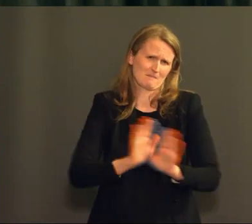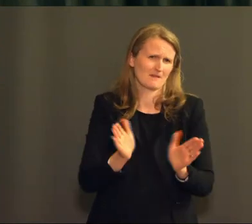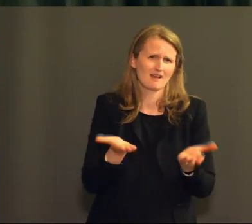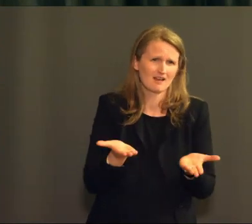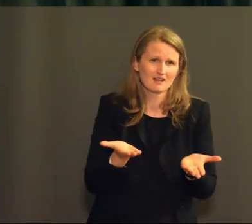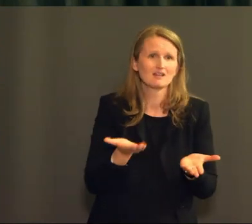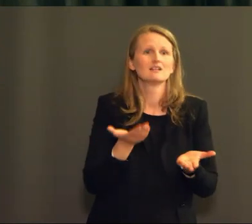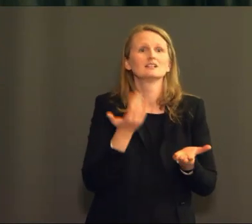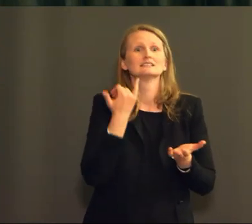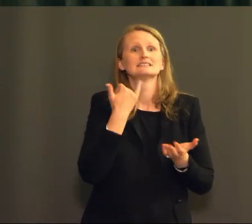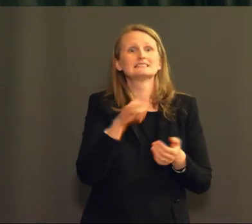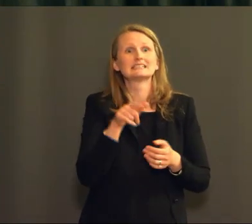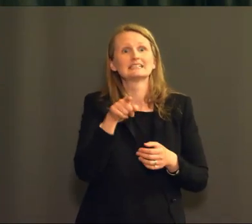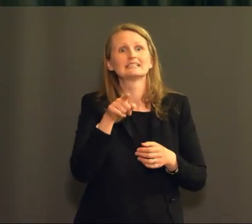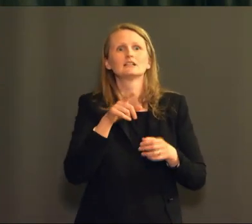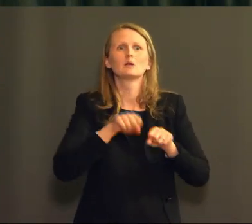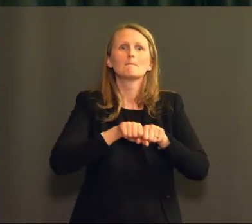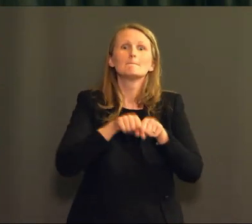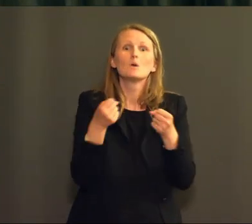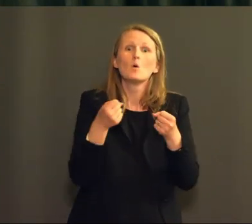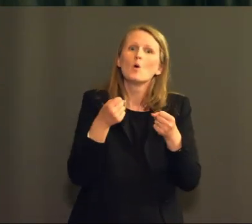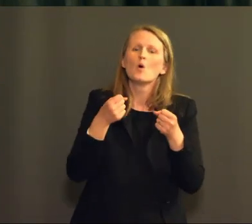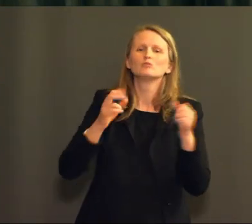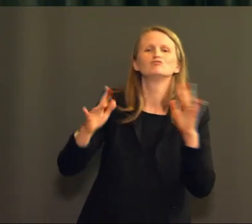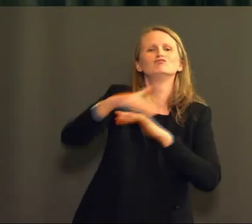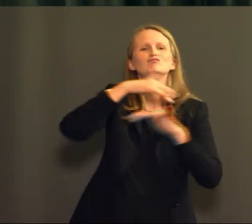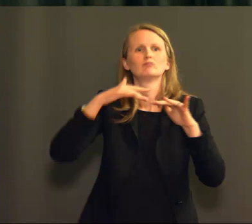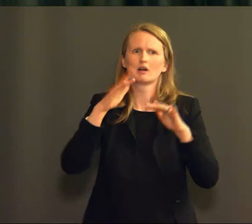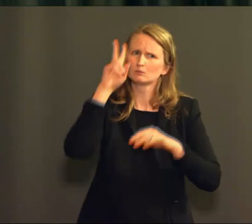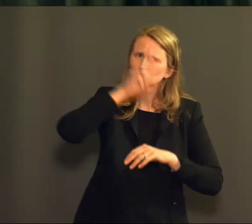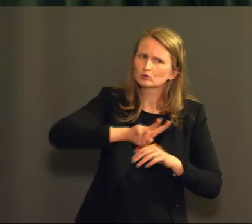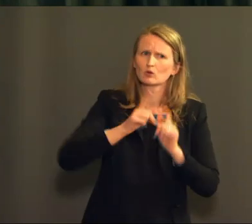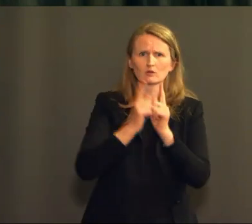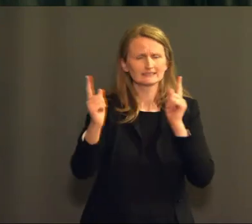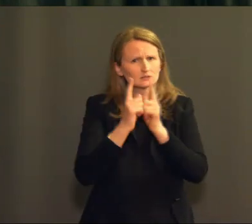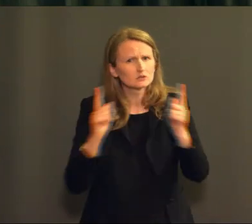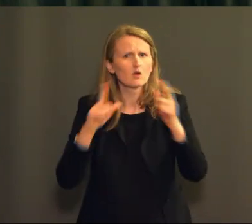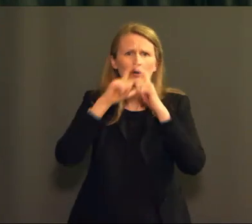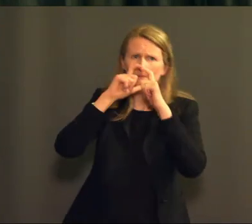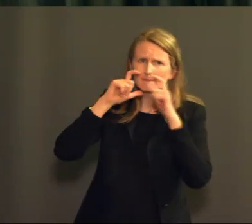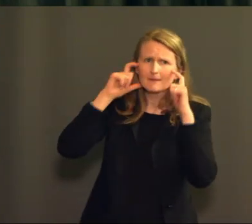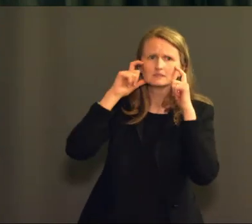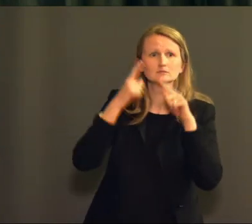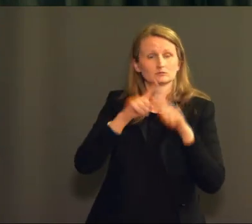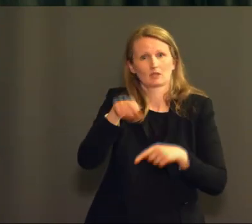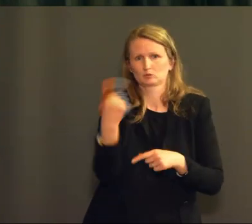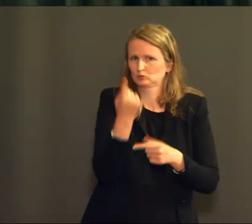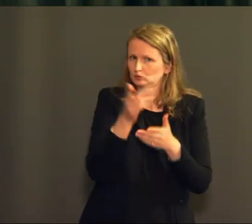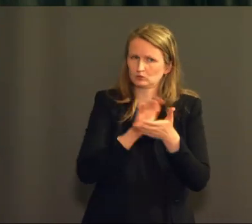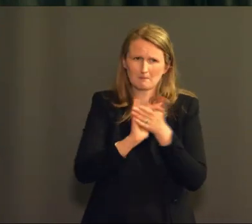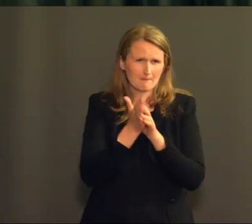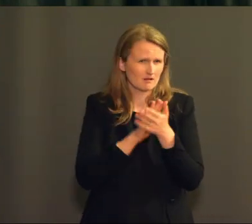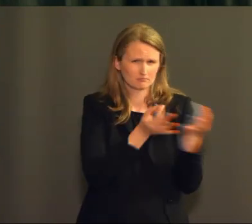de sécurité et respectez les indispensables règles d'hygiène des mains, par exemple. Autant de